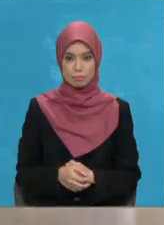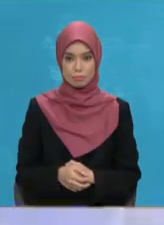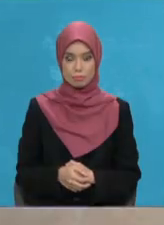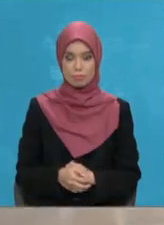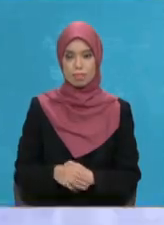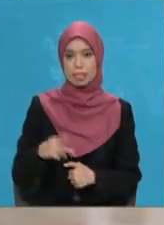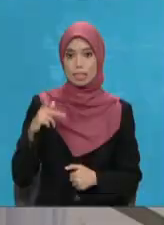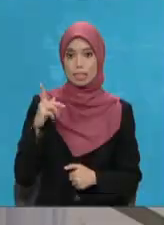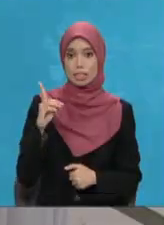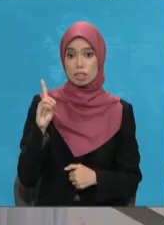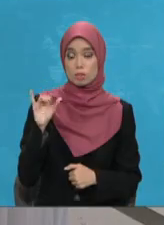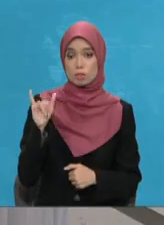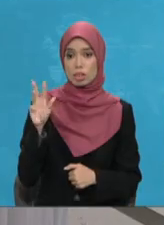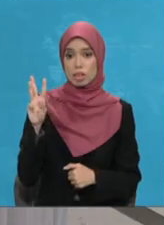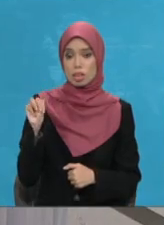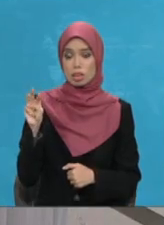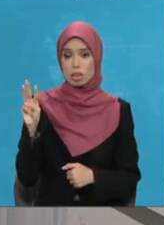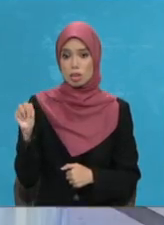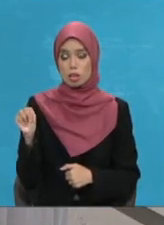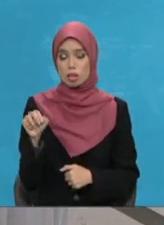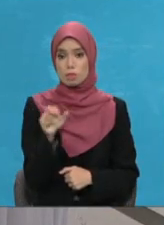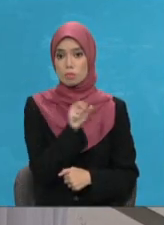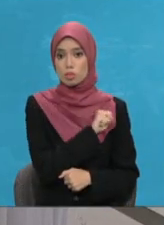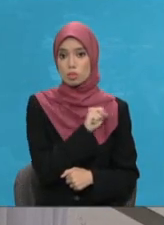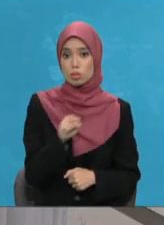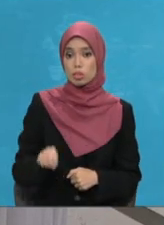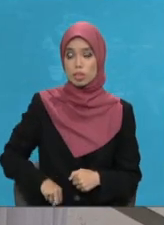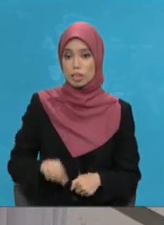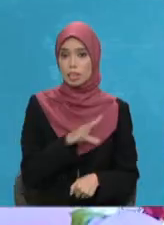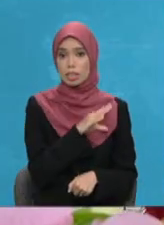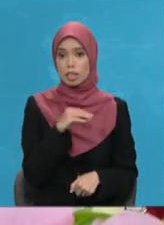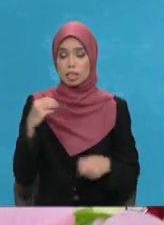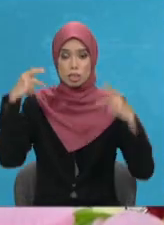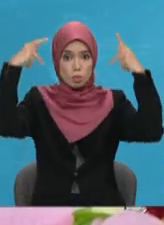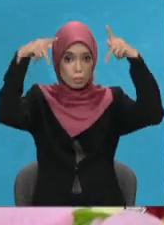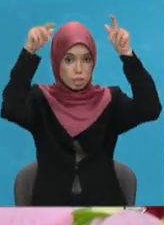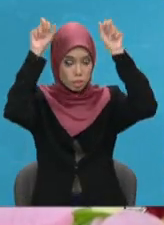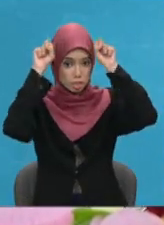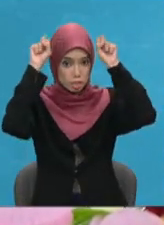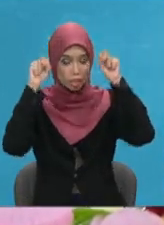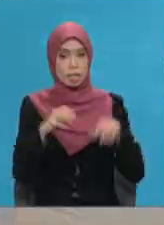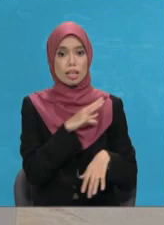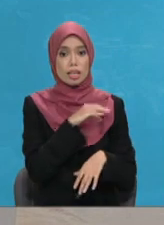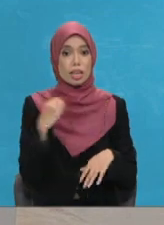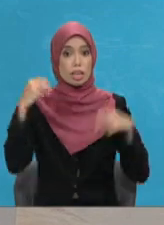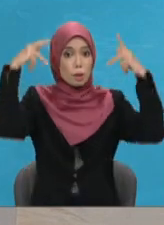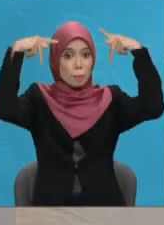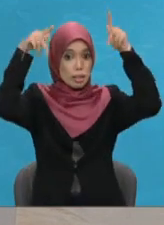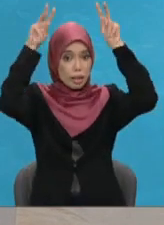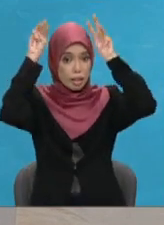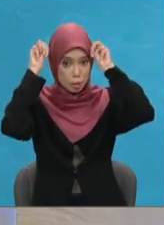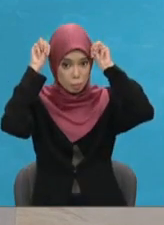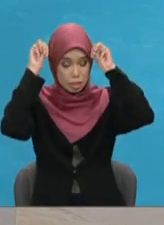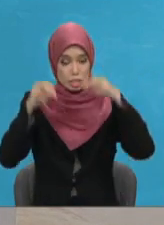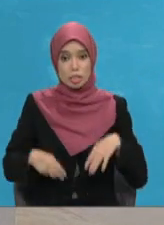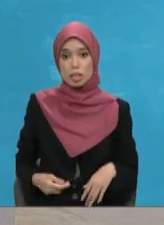ke bawah dunia Maha Mulia bersama-sama presiden dan wangi terutama Syekh hasina Perdana Menteri Republik Rakyat Bangladesh